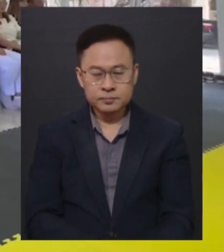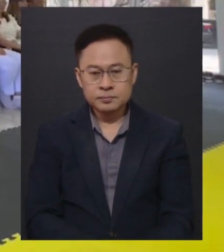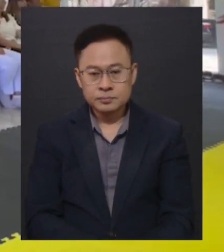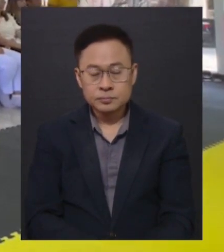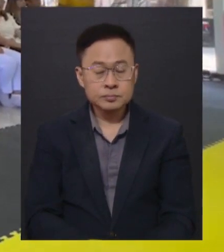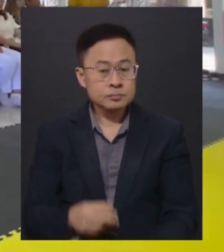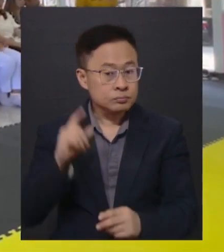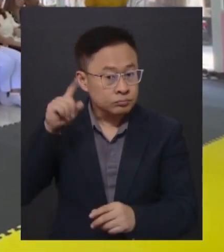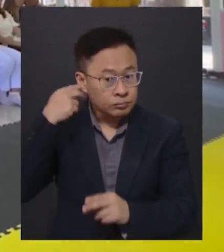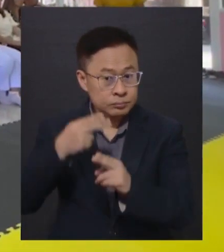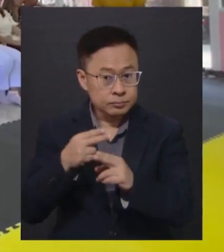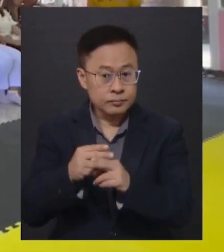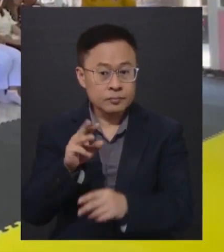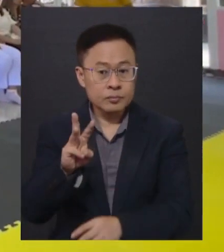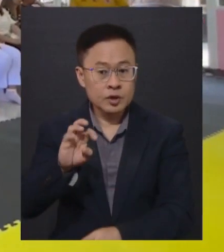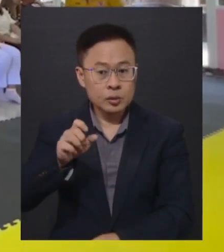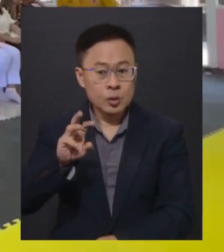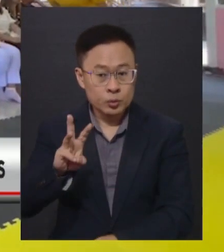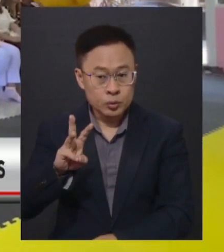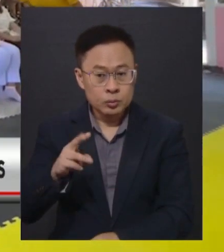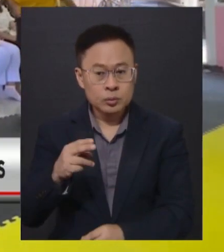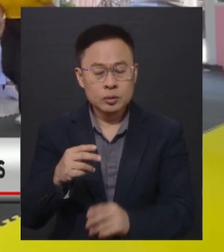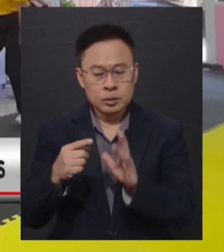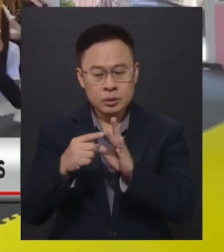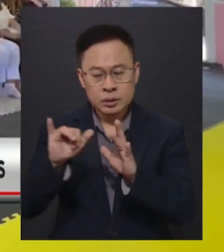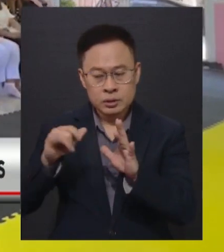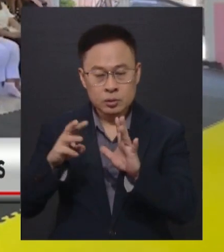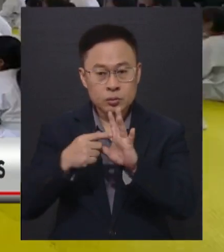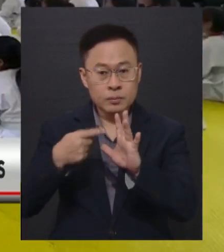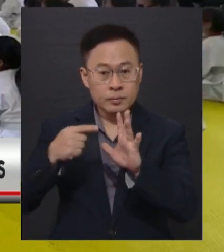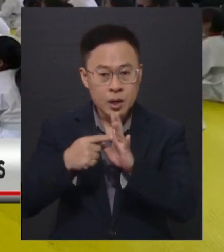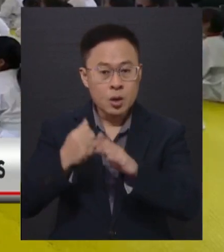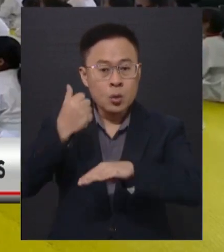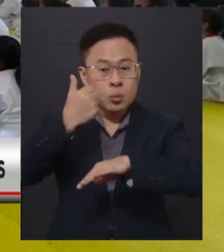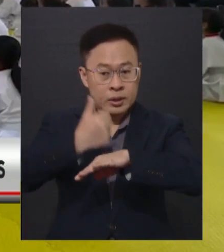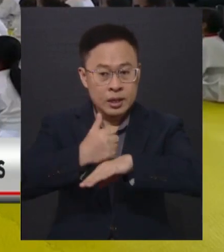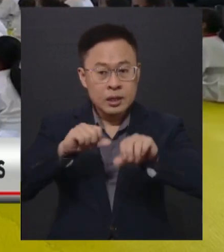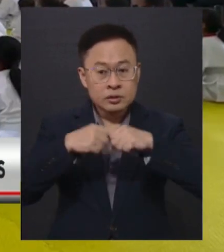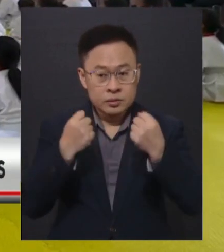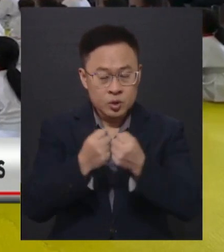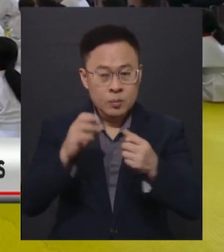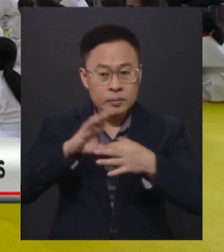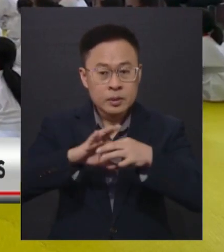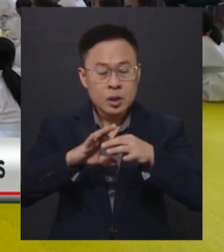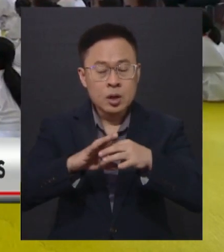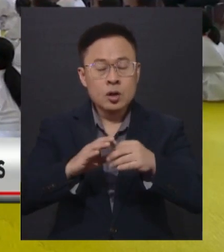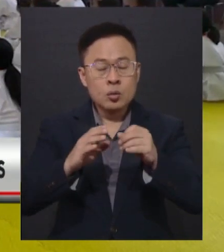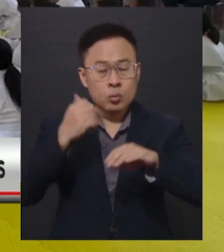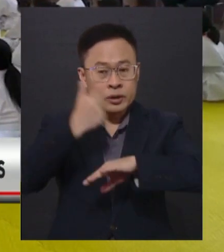วิวเยาวภาบุรพลชัยค่ะนายกสมาคมนักกีฬาโอลิมปิกไทยอดีตนักกีฬาเหรียญทองแดงโอลิมปิ